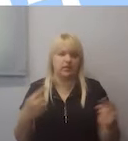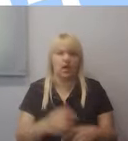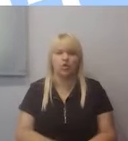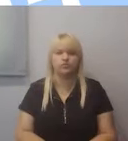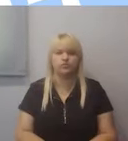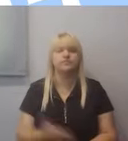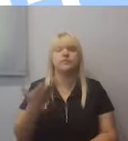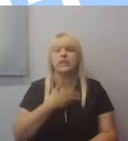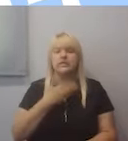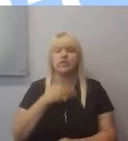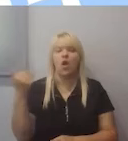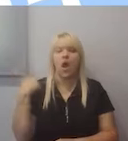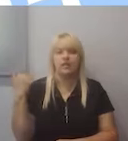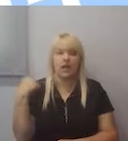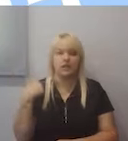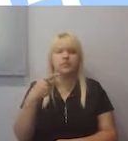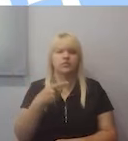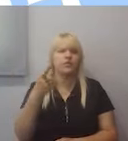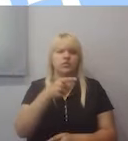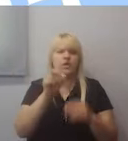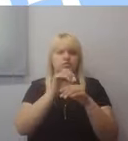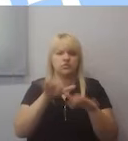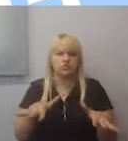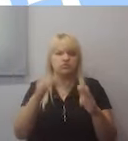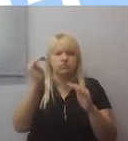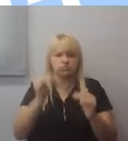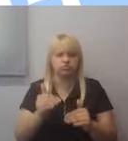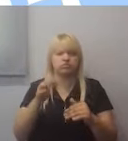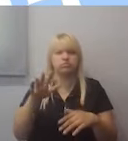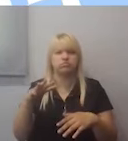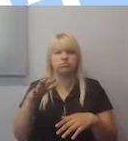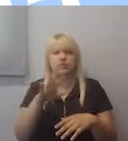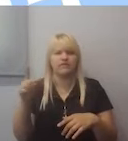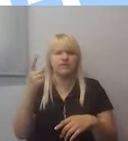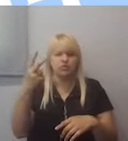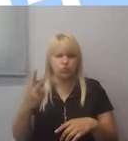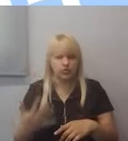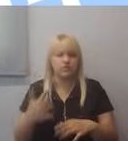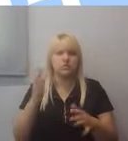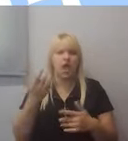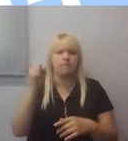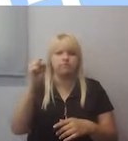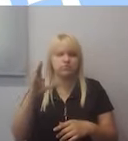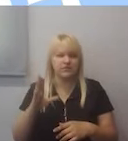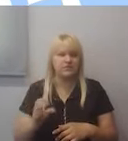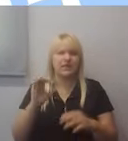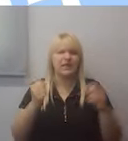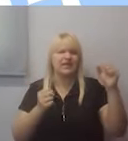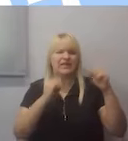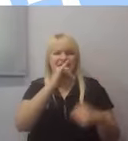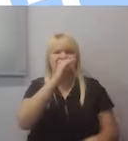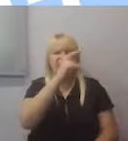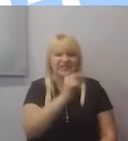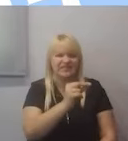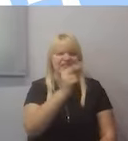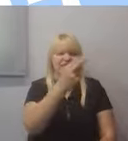atgādne viņa ir šeit sastrukturēta kreisā pusē nevis 1 2 tr vai a b c bet vārds izdzīvot un